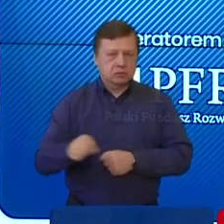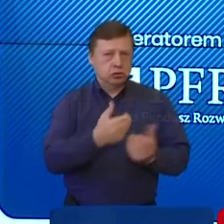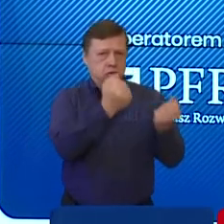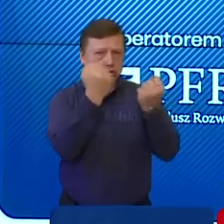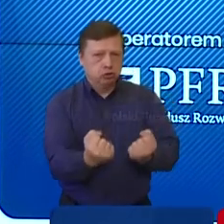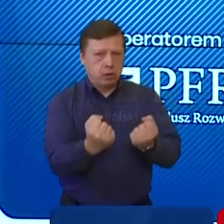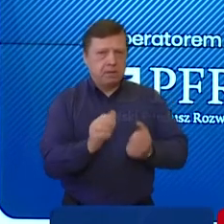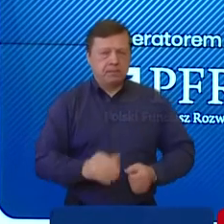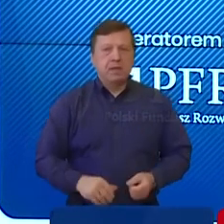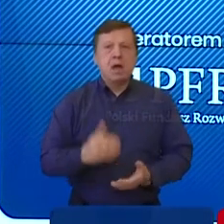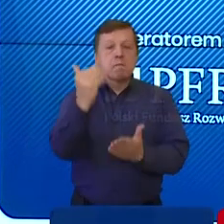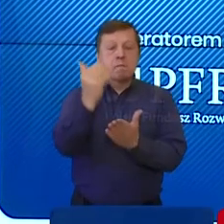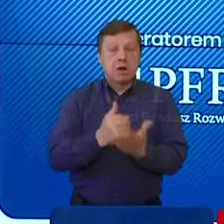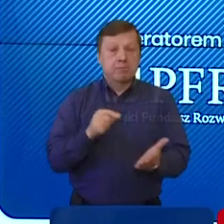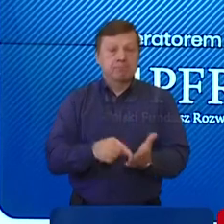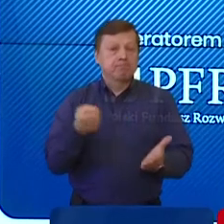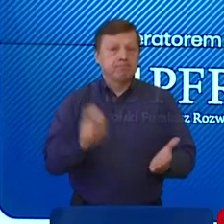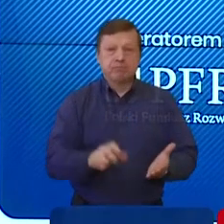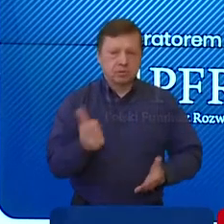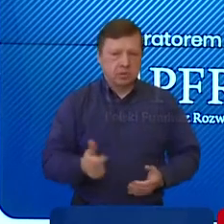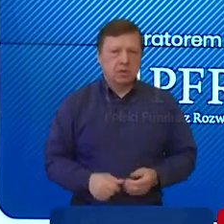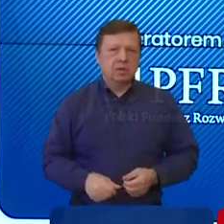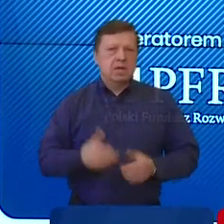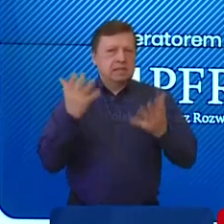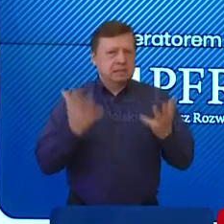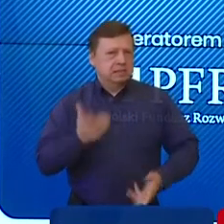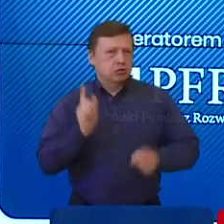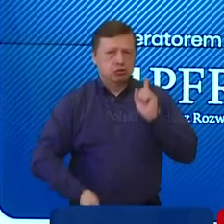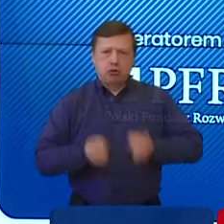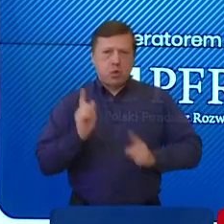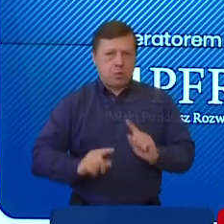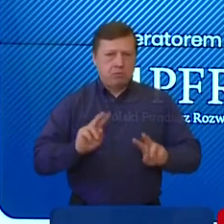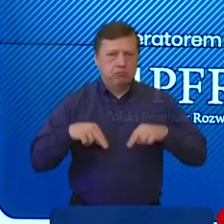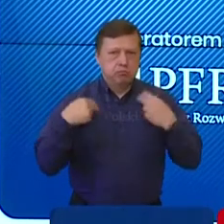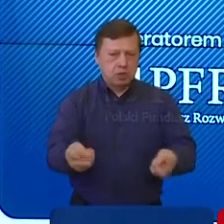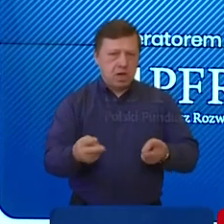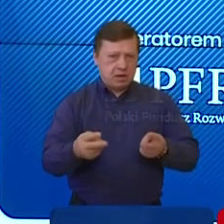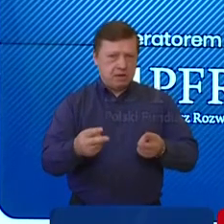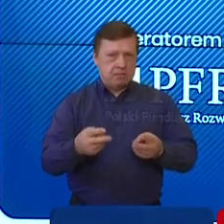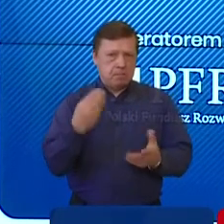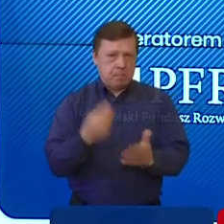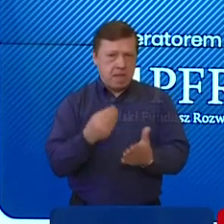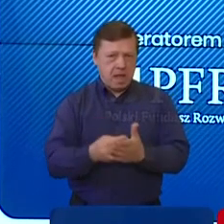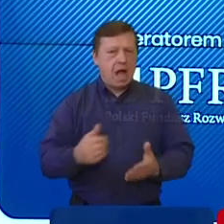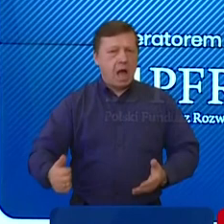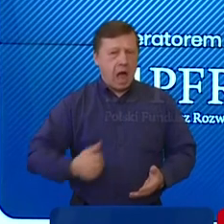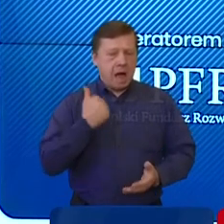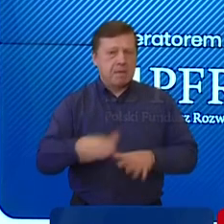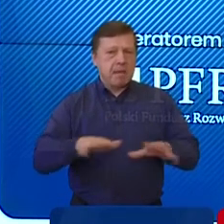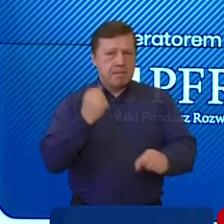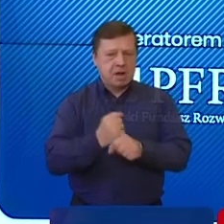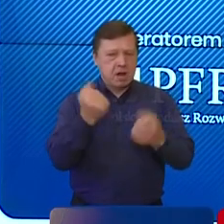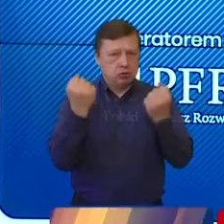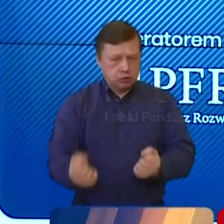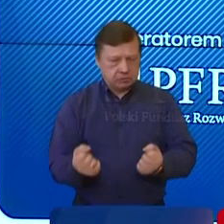program jest skonstruowany, żeby bardzo szybko przekazać środki dla ratowania miejsc pracy.